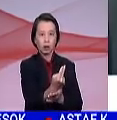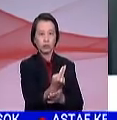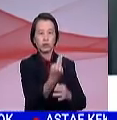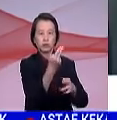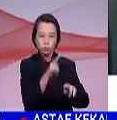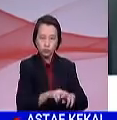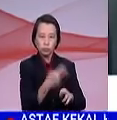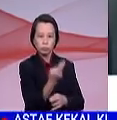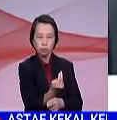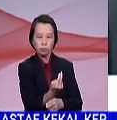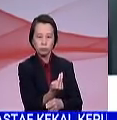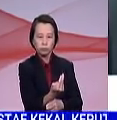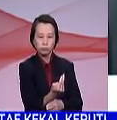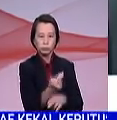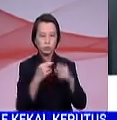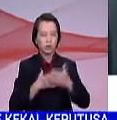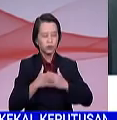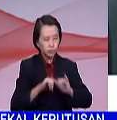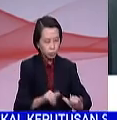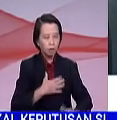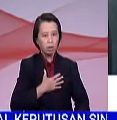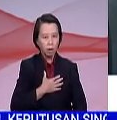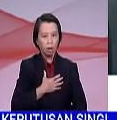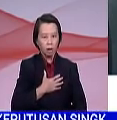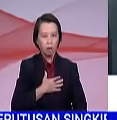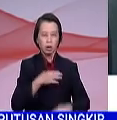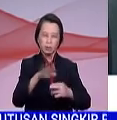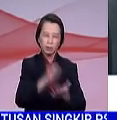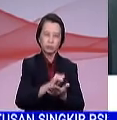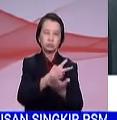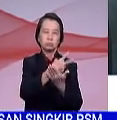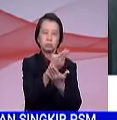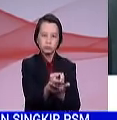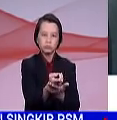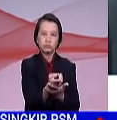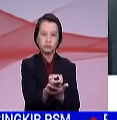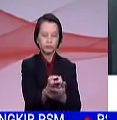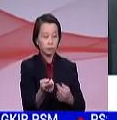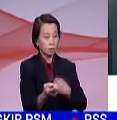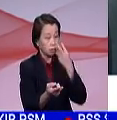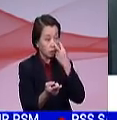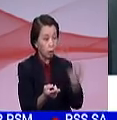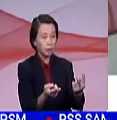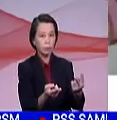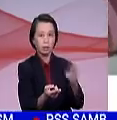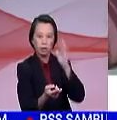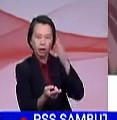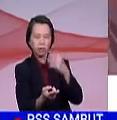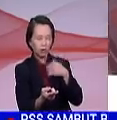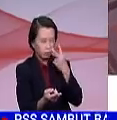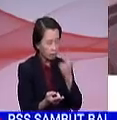duduk, dia masih tercungak-cungak, lepas tu dia baring. Bila dia baring, saya nampak sebab tak jauh daripada